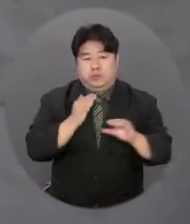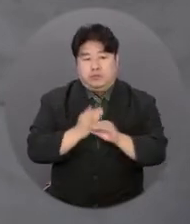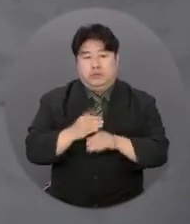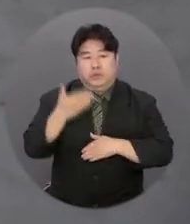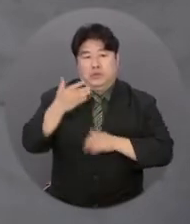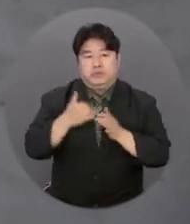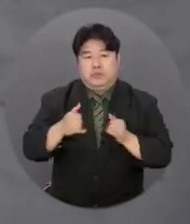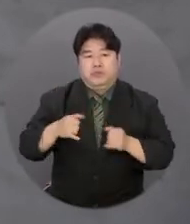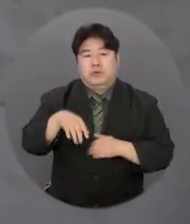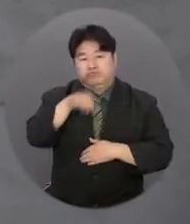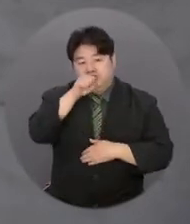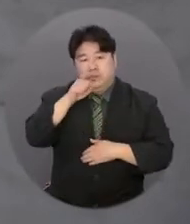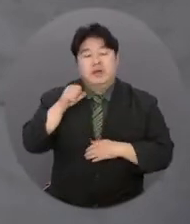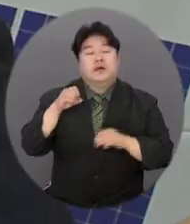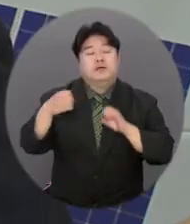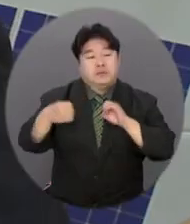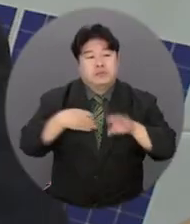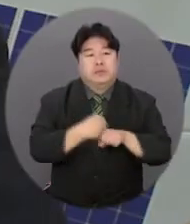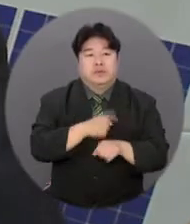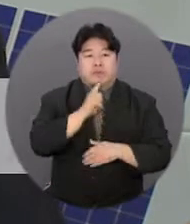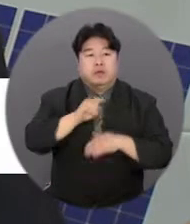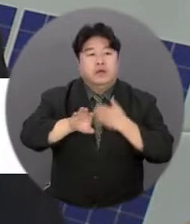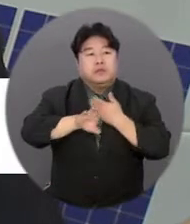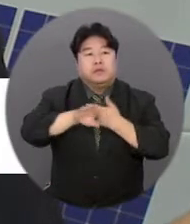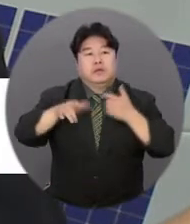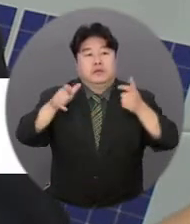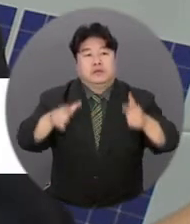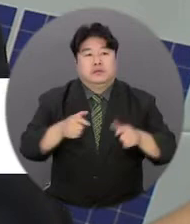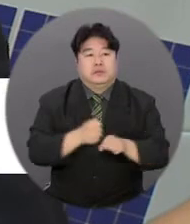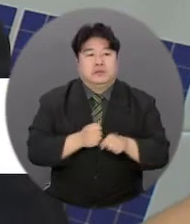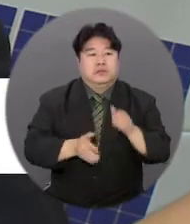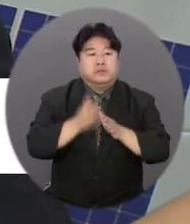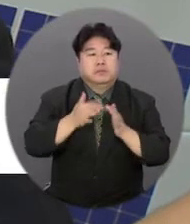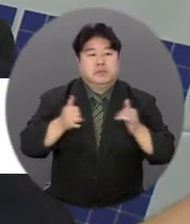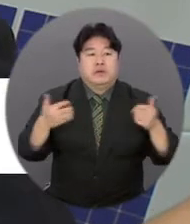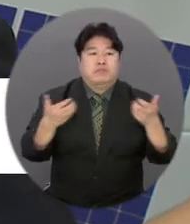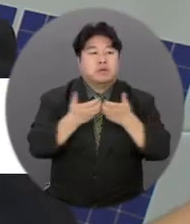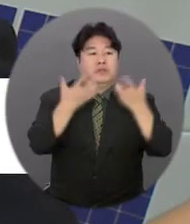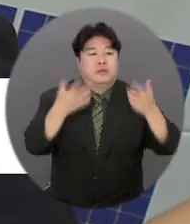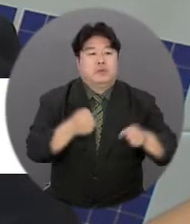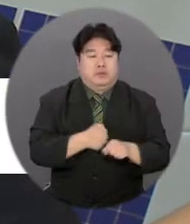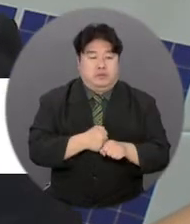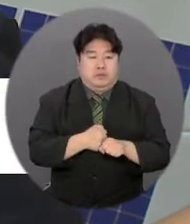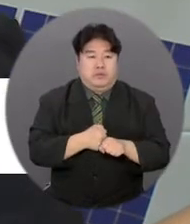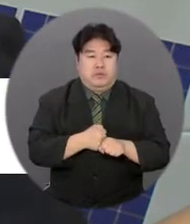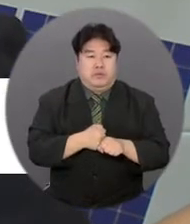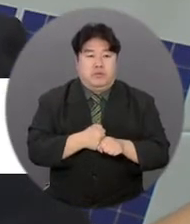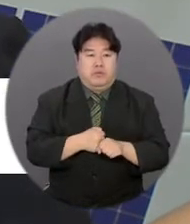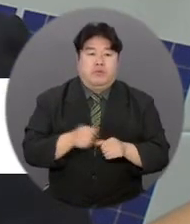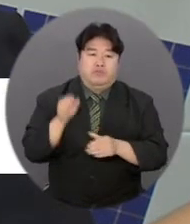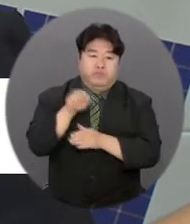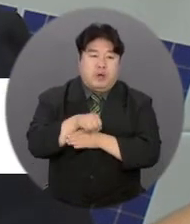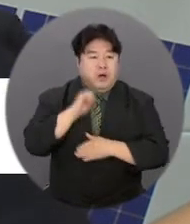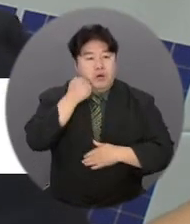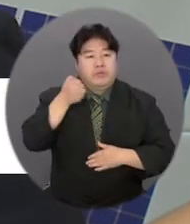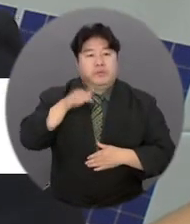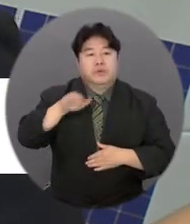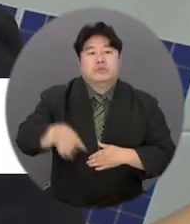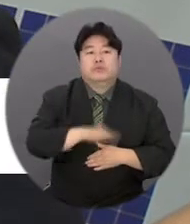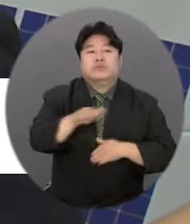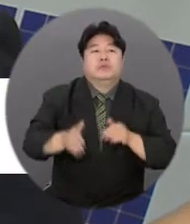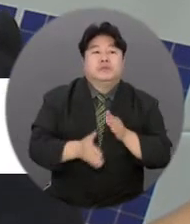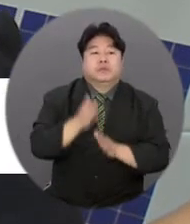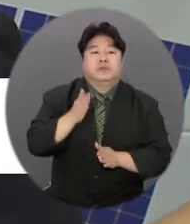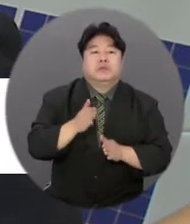긍정적으로 답한 것으로 나타났습니다. 다른 지역에서 시민들이 반대를 많이 합니다. 수용성이 좀 어려움이 있는데 우리